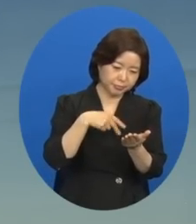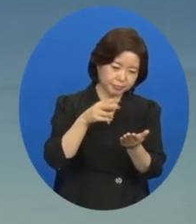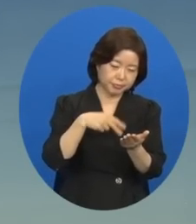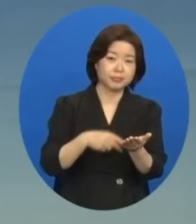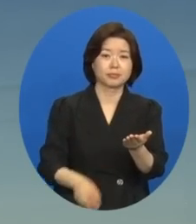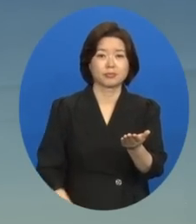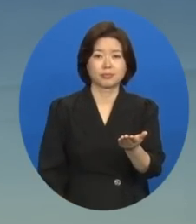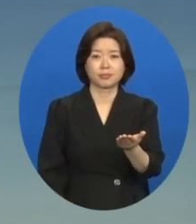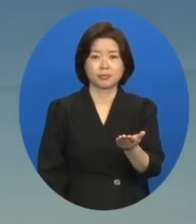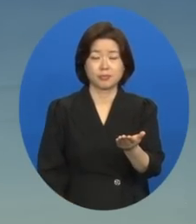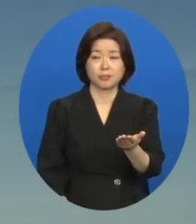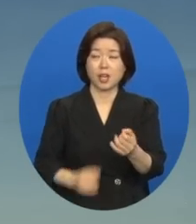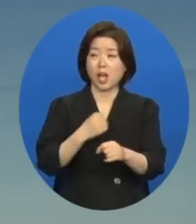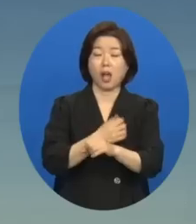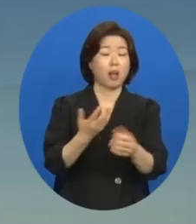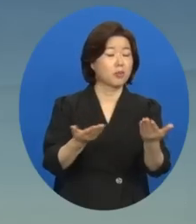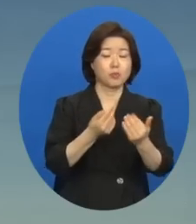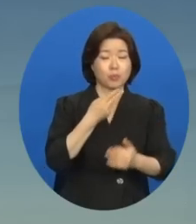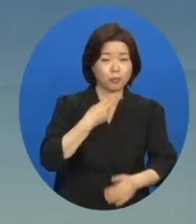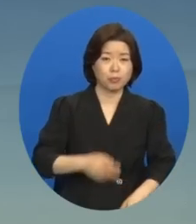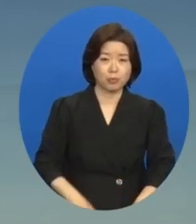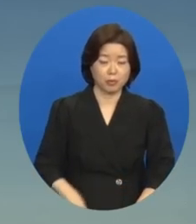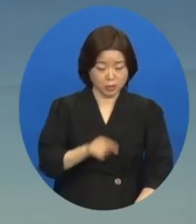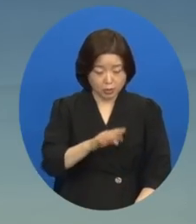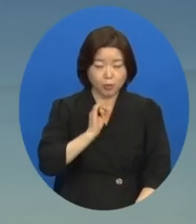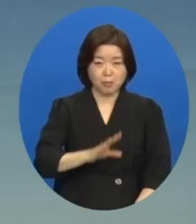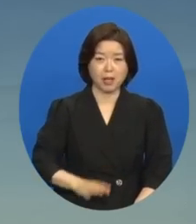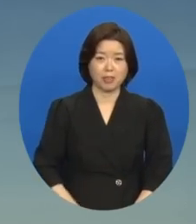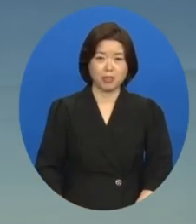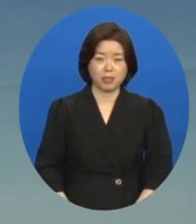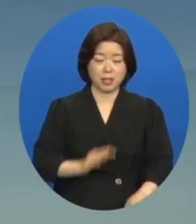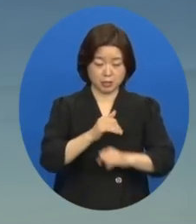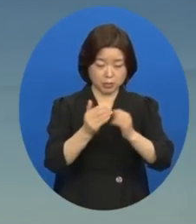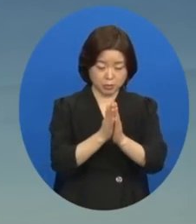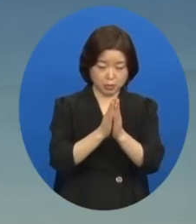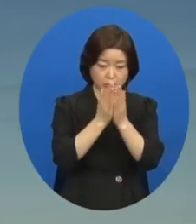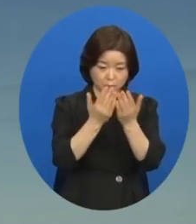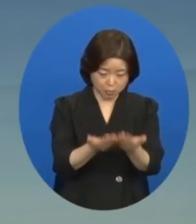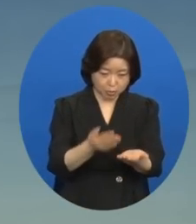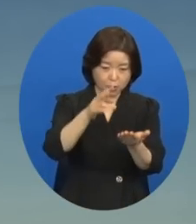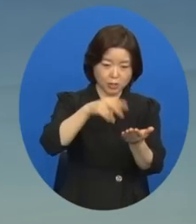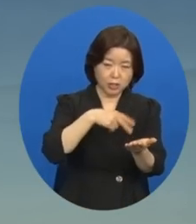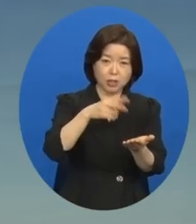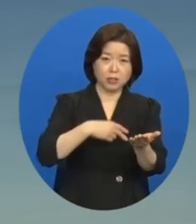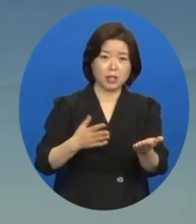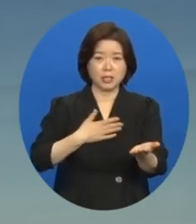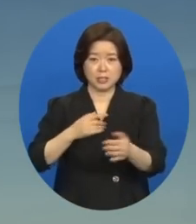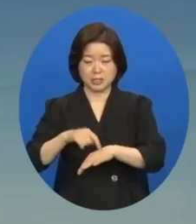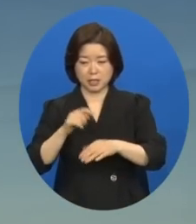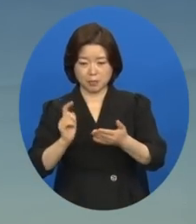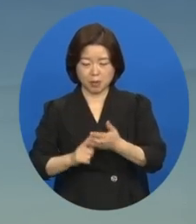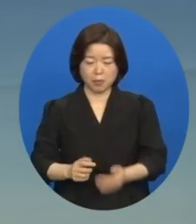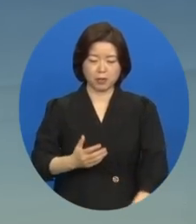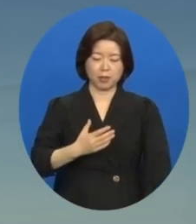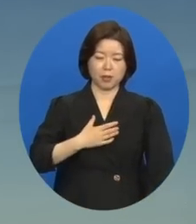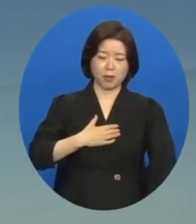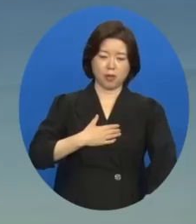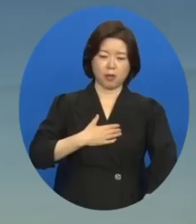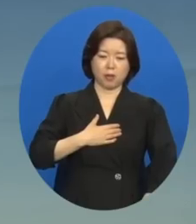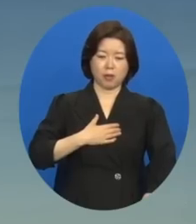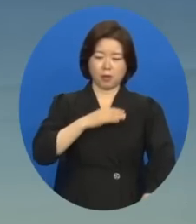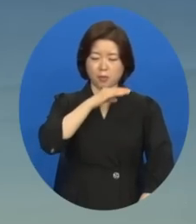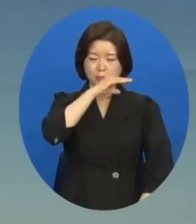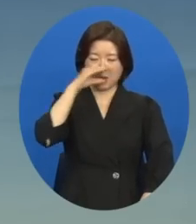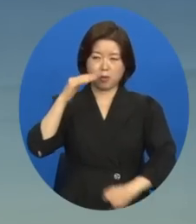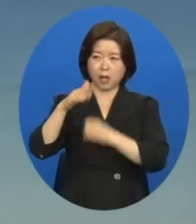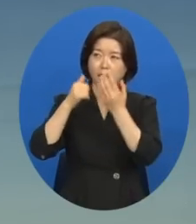읽었습니다. 할 일이 없으니까요. 그 말씀을 펴고 말씀을 읽을 때 제 마음이 경건하고 하나님을